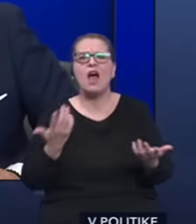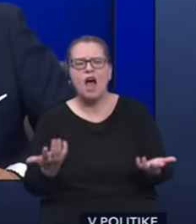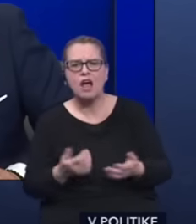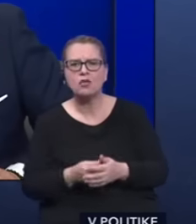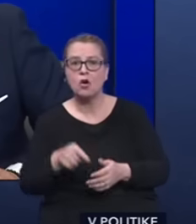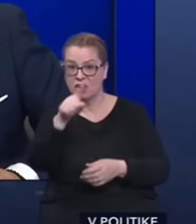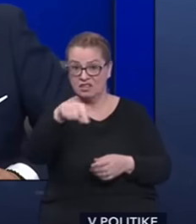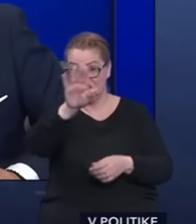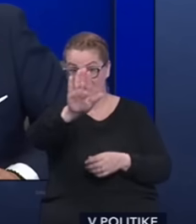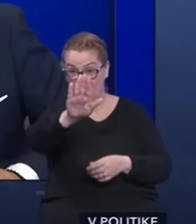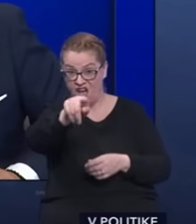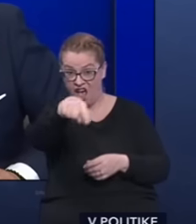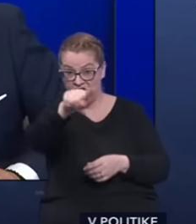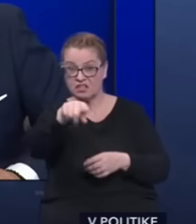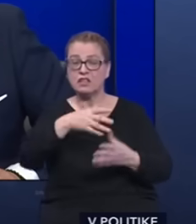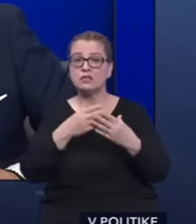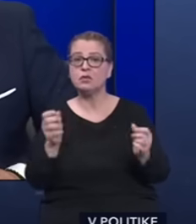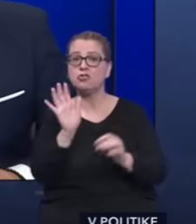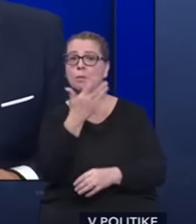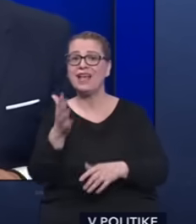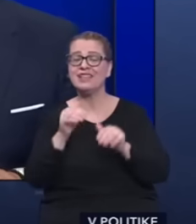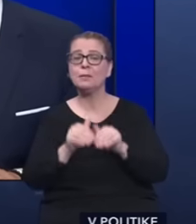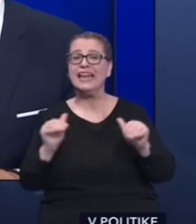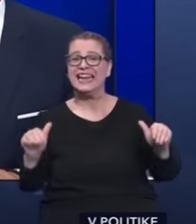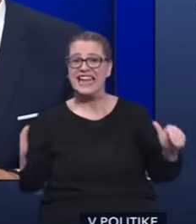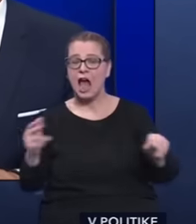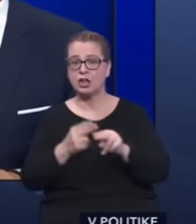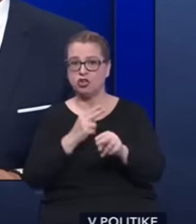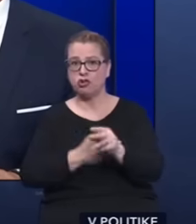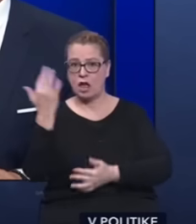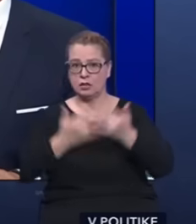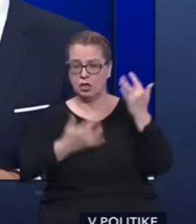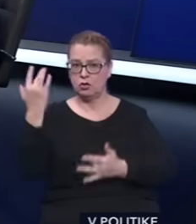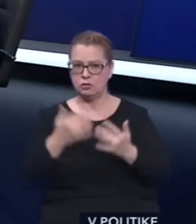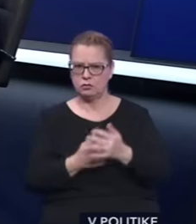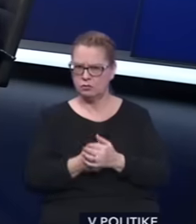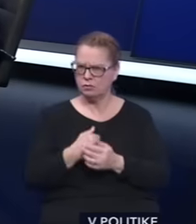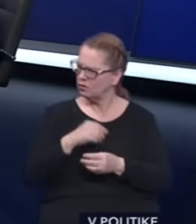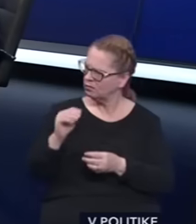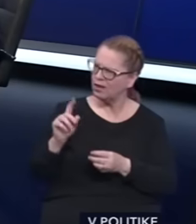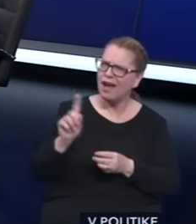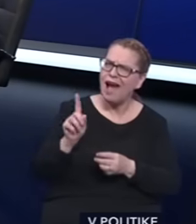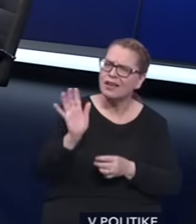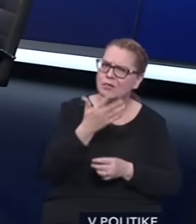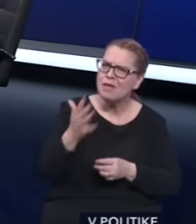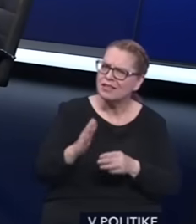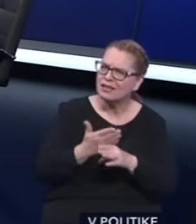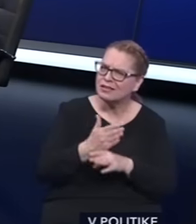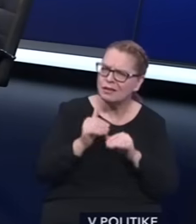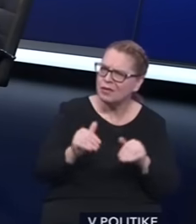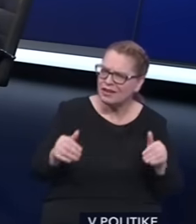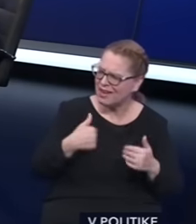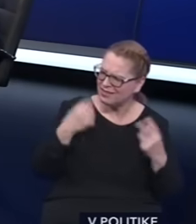zmizlo 15 miliard v štátnom rozpočte. My nevieme, kde sú. Ešte minulý rok... Pán Danko, ktorých sa... 15 miliard? Ja som sa tiež sa spýtal. Božičky, ktorí